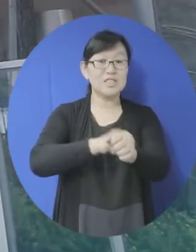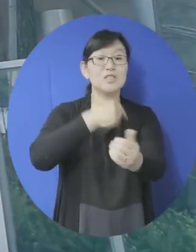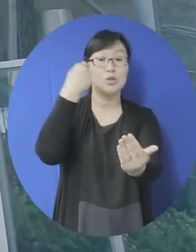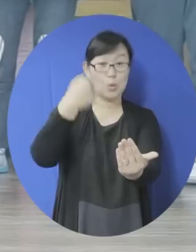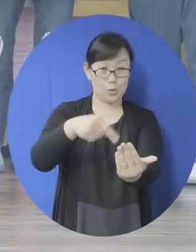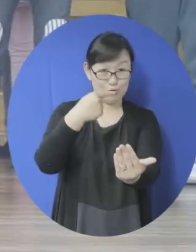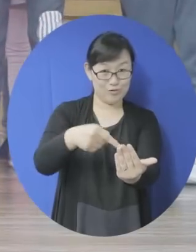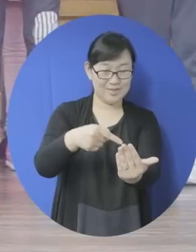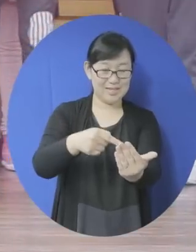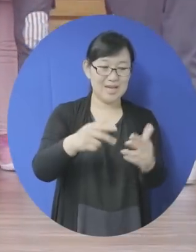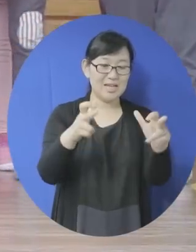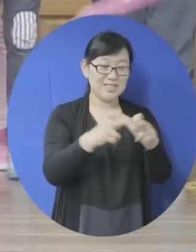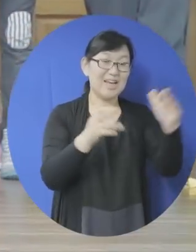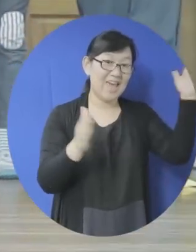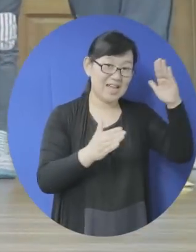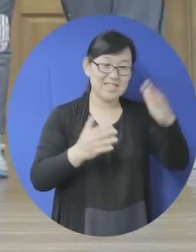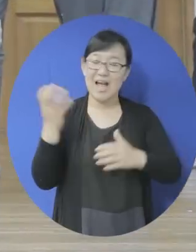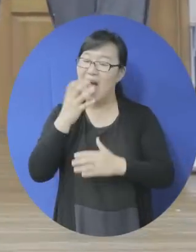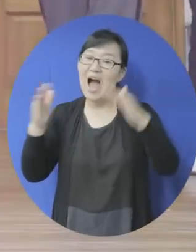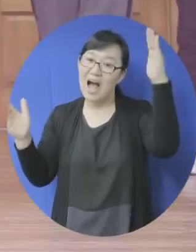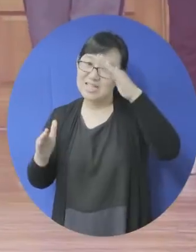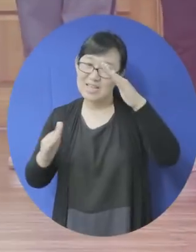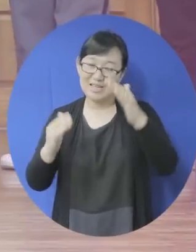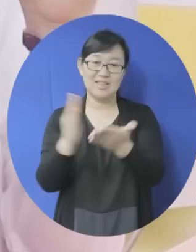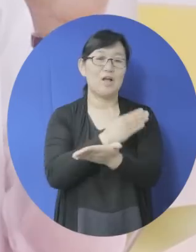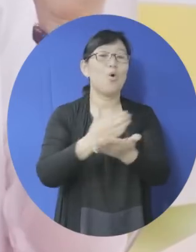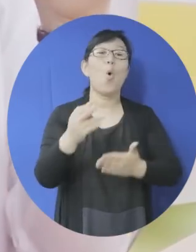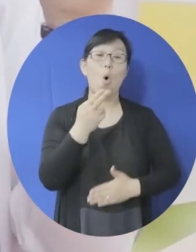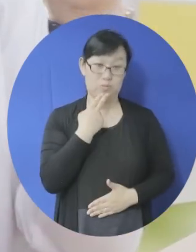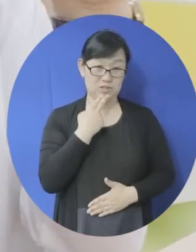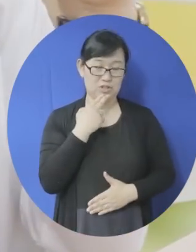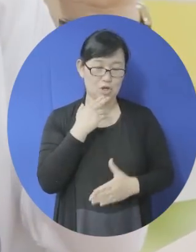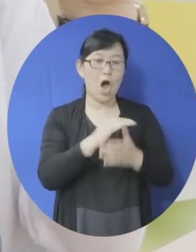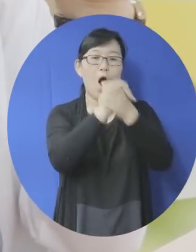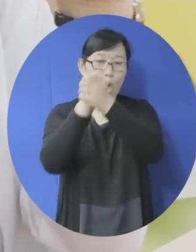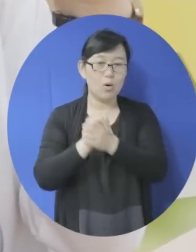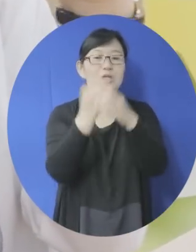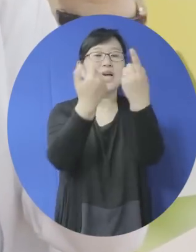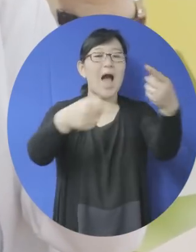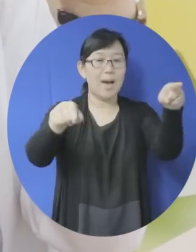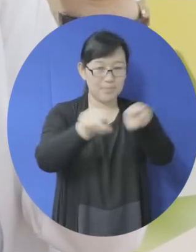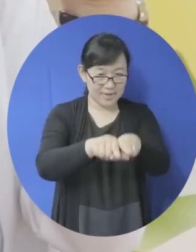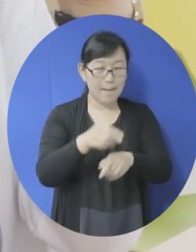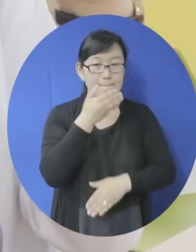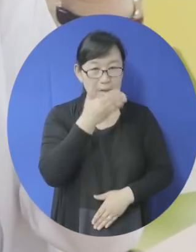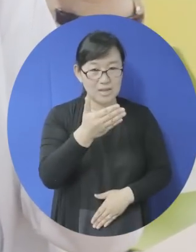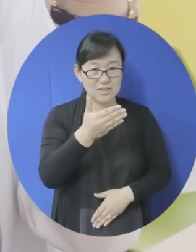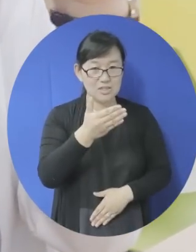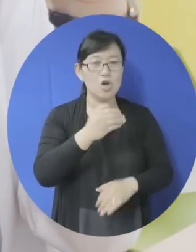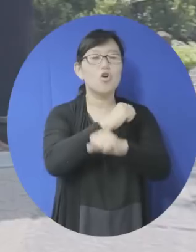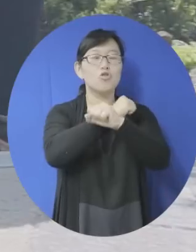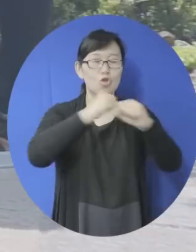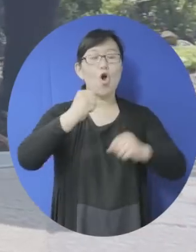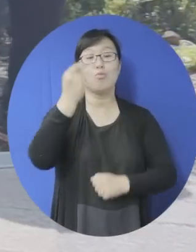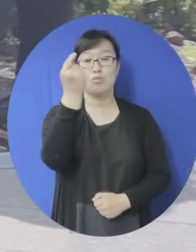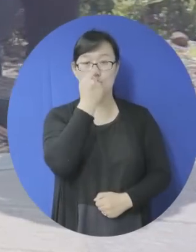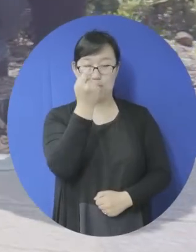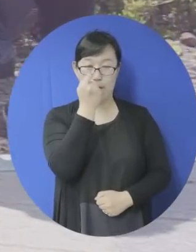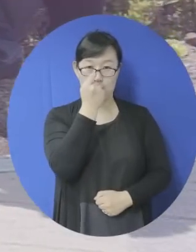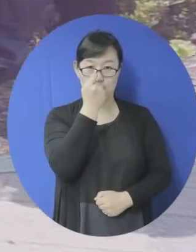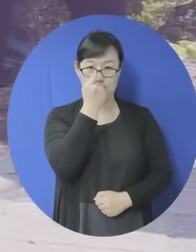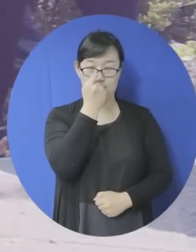세종시 특수교육은 장애 학생과 일반 학생의 구분 없이 어우러져 함께 할 수 있는 폭넓은